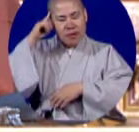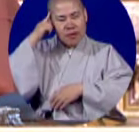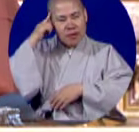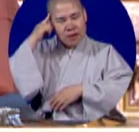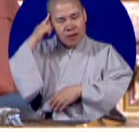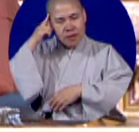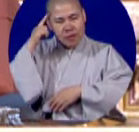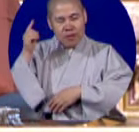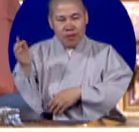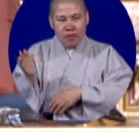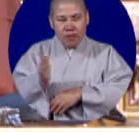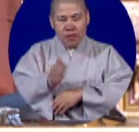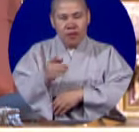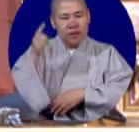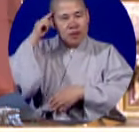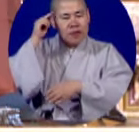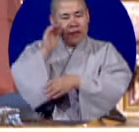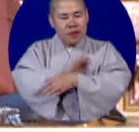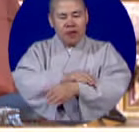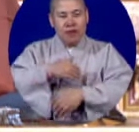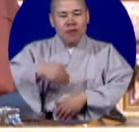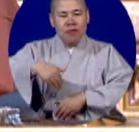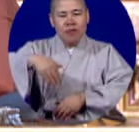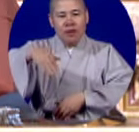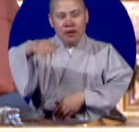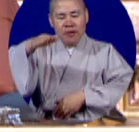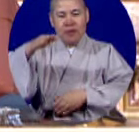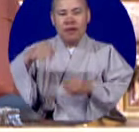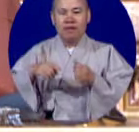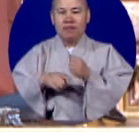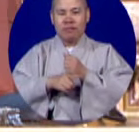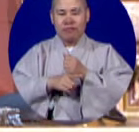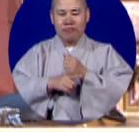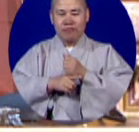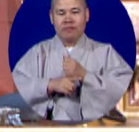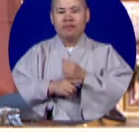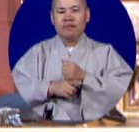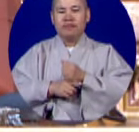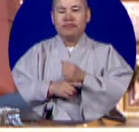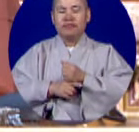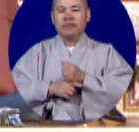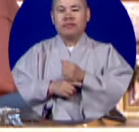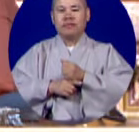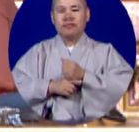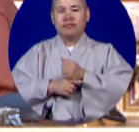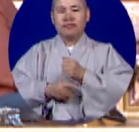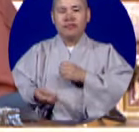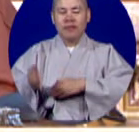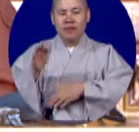생각으로부터 지혜로 가는 것이다. 이렇게 이제 말씀을 드렸는데,